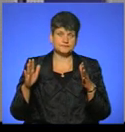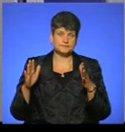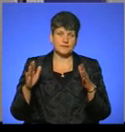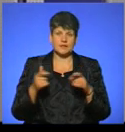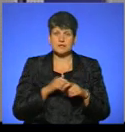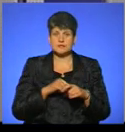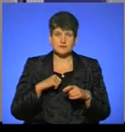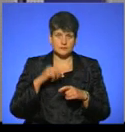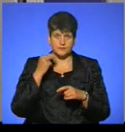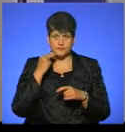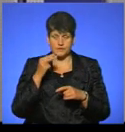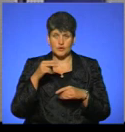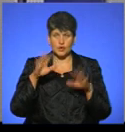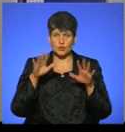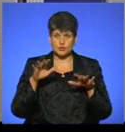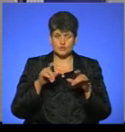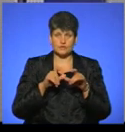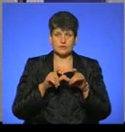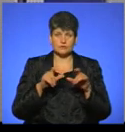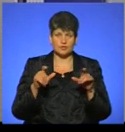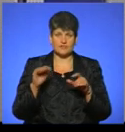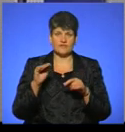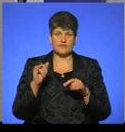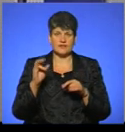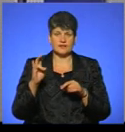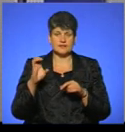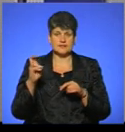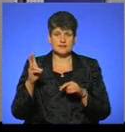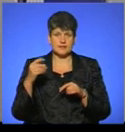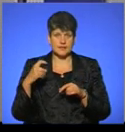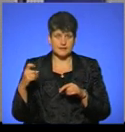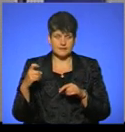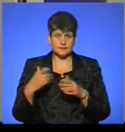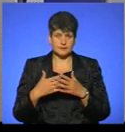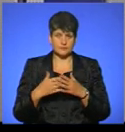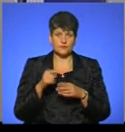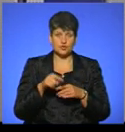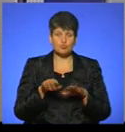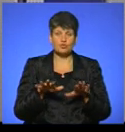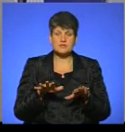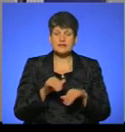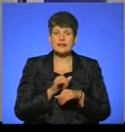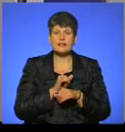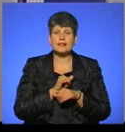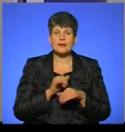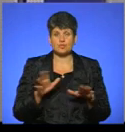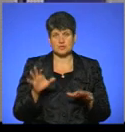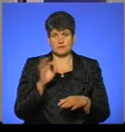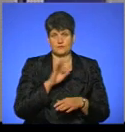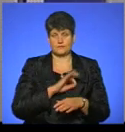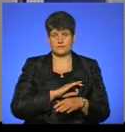найдосконаліших очисних споруд, скажімо, фінських очисних споруд, в цьому місці неможливо